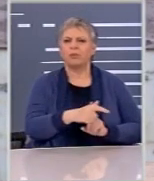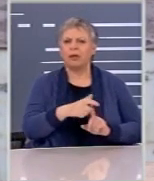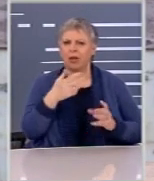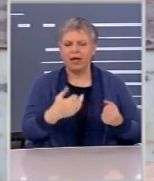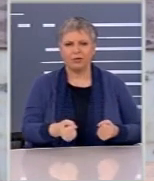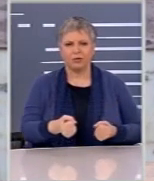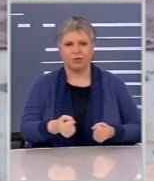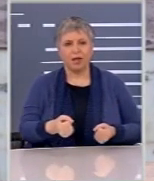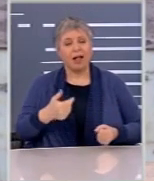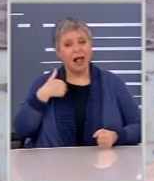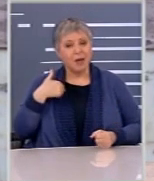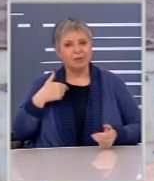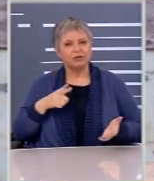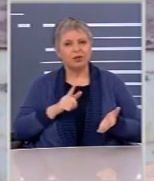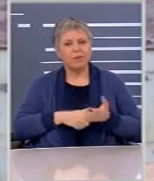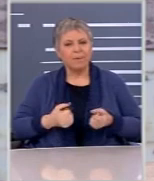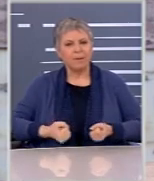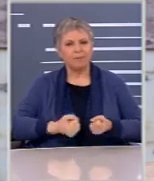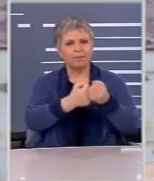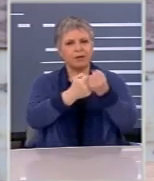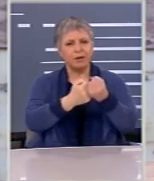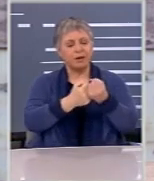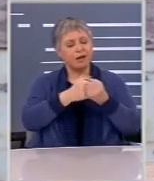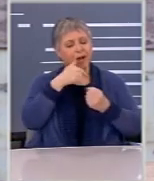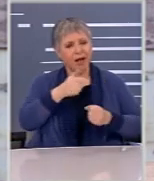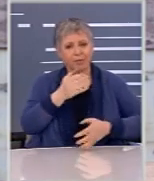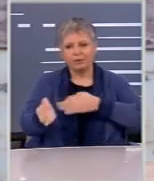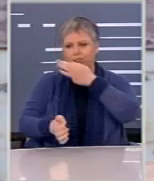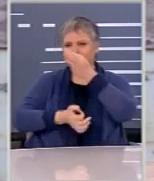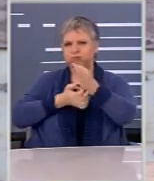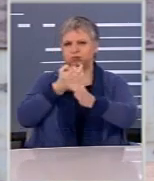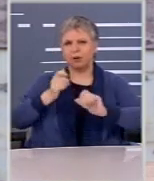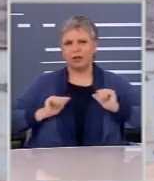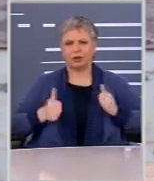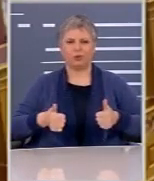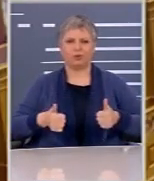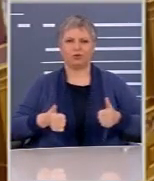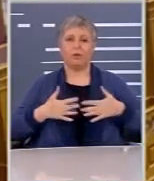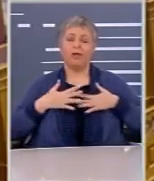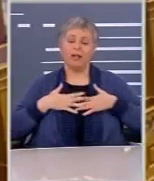Αυτό μας αντιστοιχεί μια τέτοια μέρα. Αυτή είναι η υποχρέωσή μας. Σας ευχαριστώ.